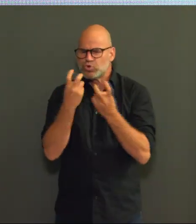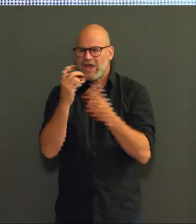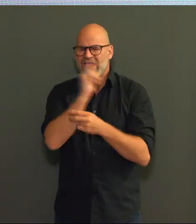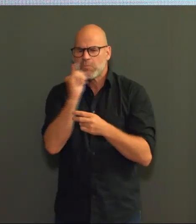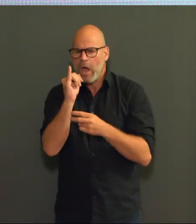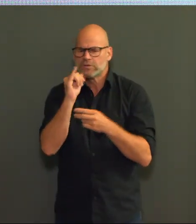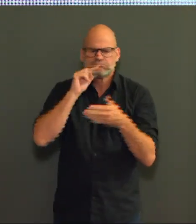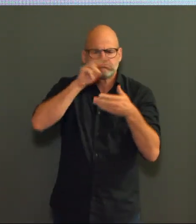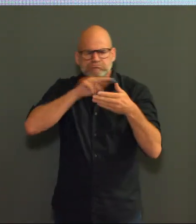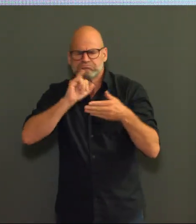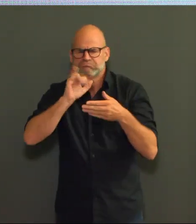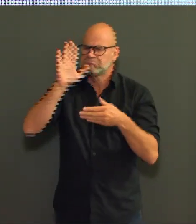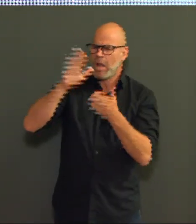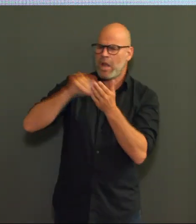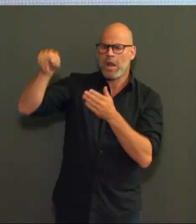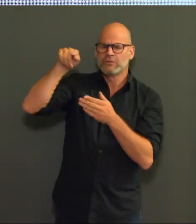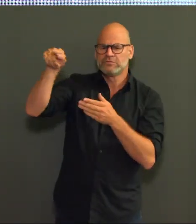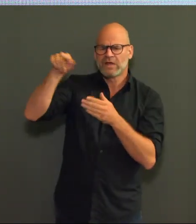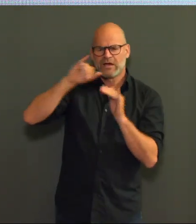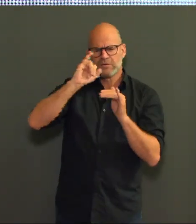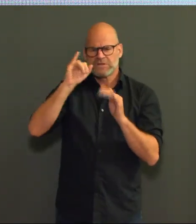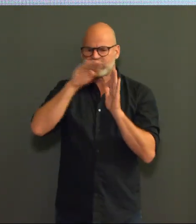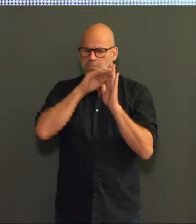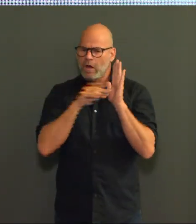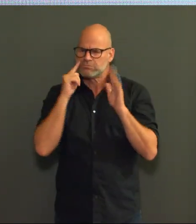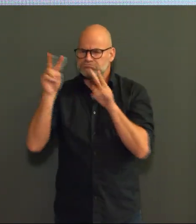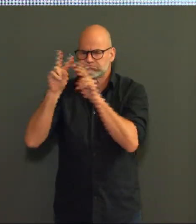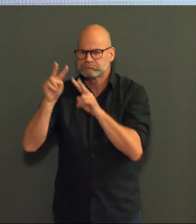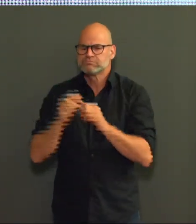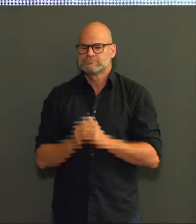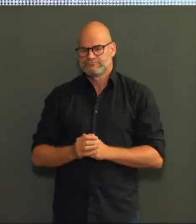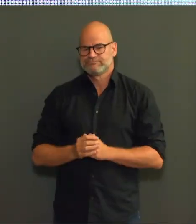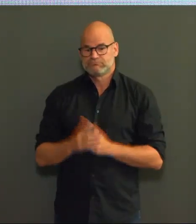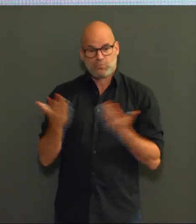uw bestemming. Hiervoor kan u terecht op de website